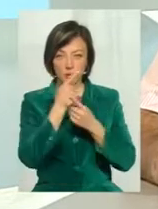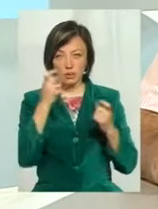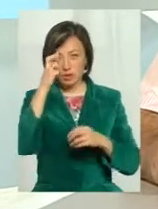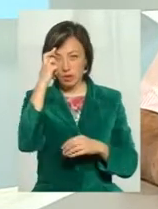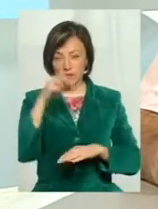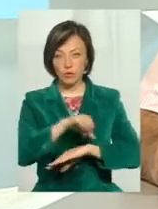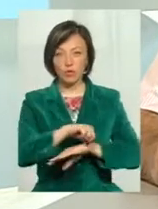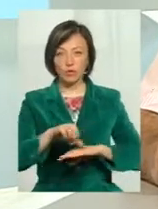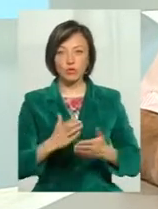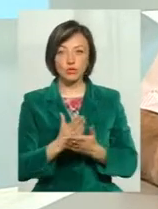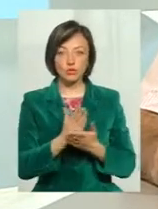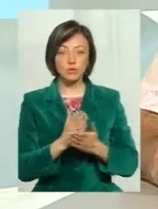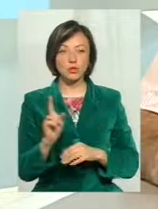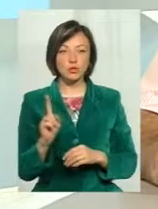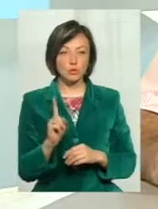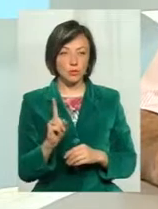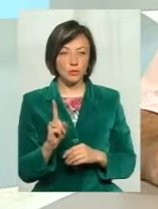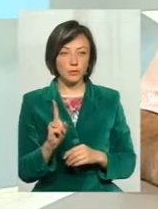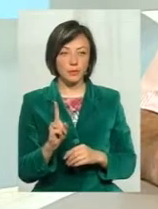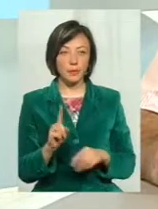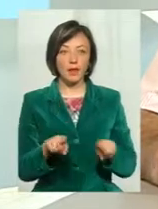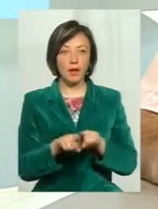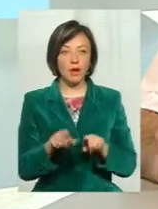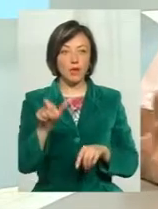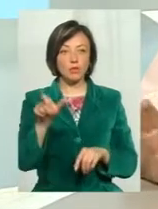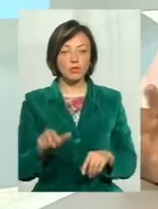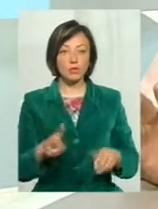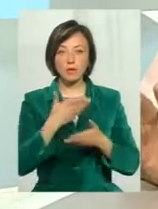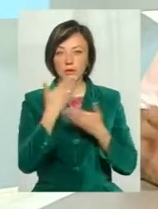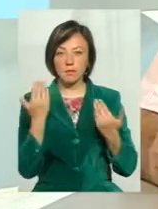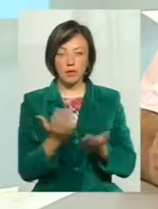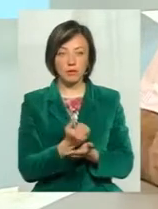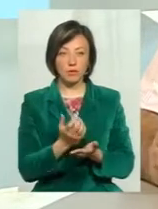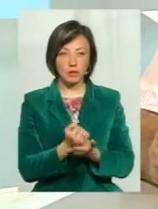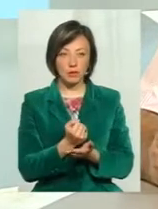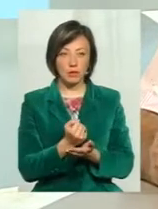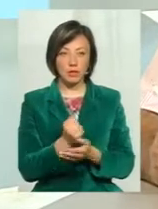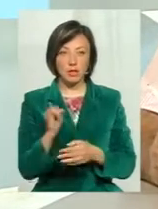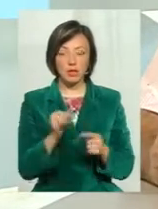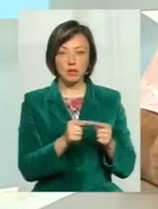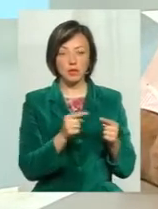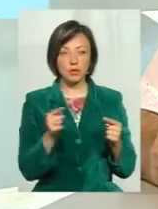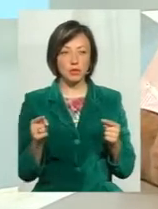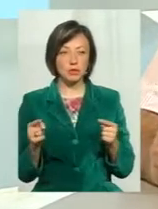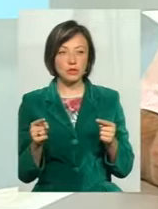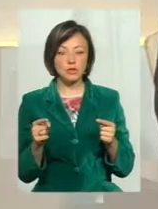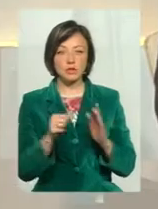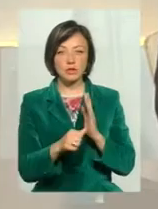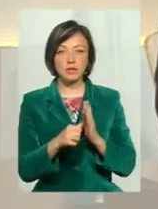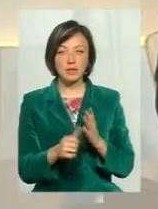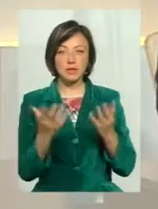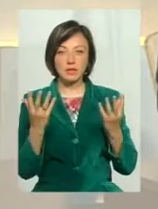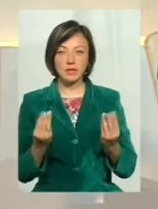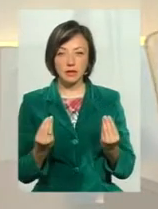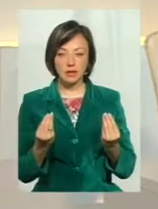Державної прикордонної служби, що така особа не мала доходів, і протягом 60 днів,